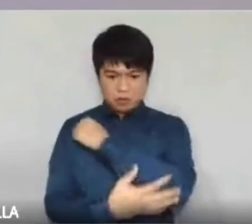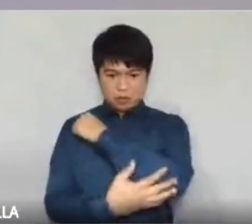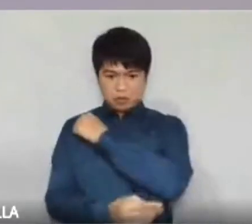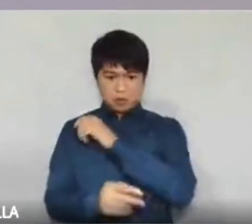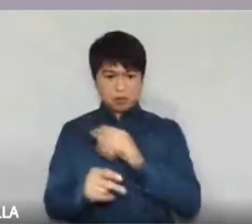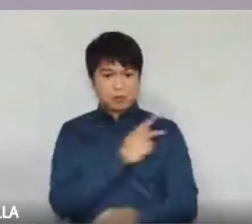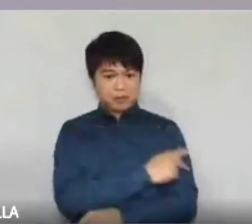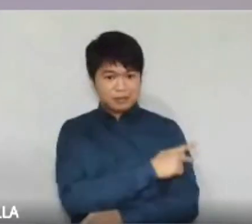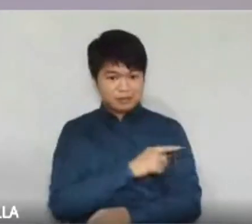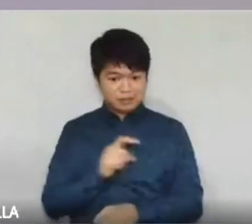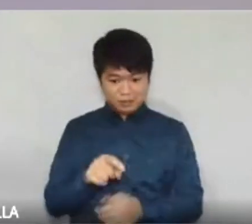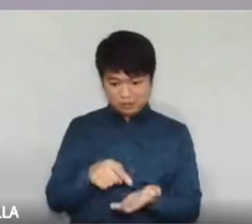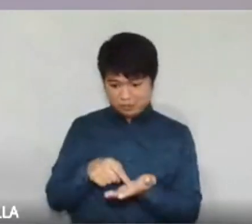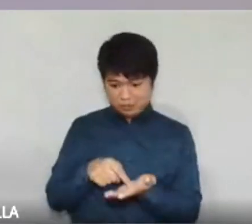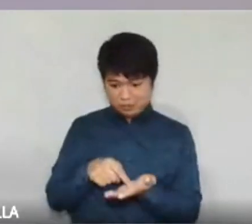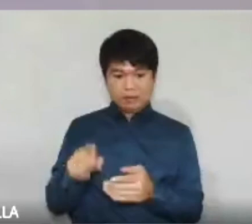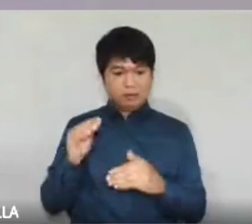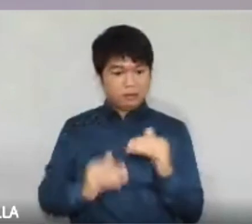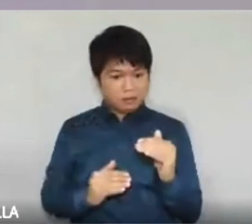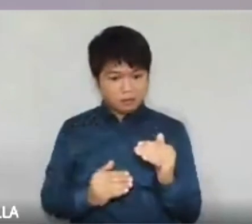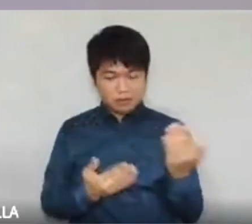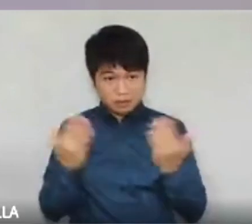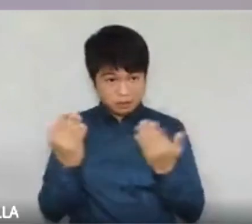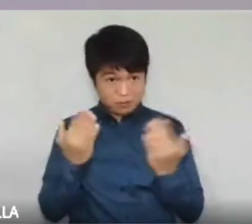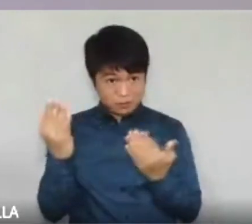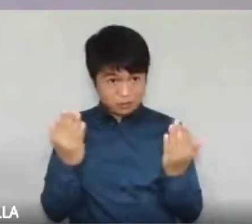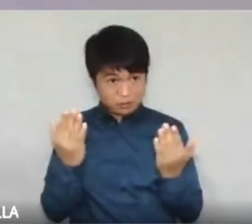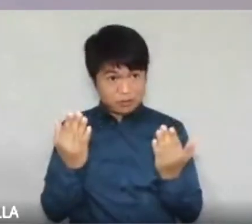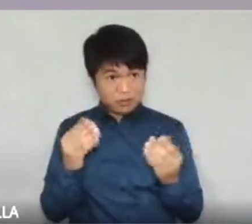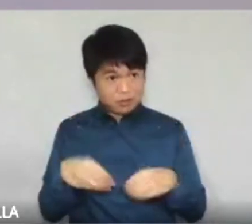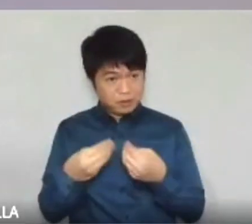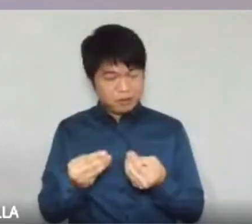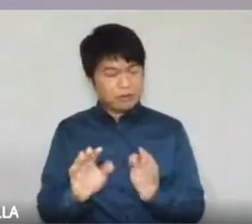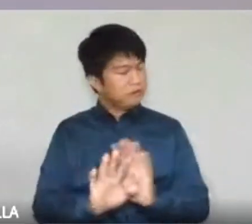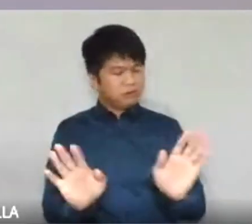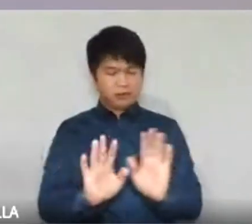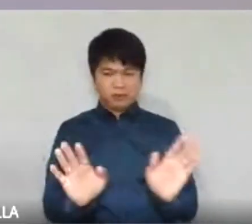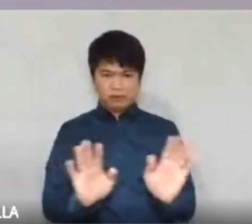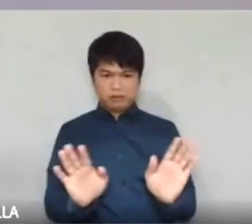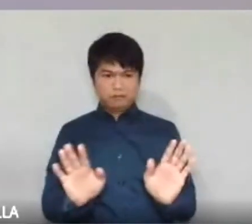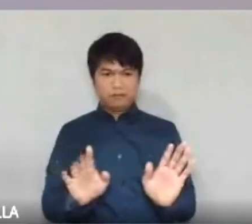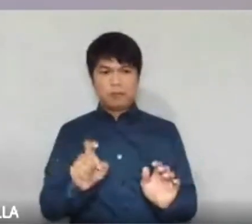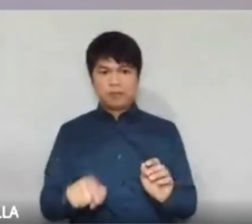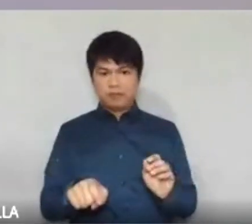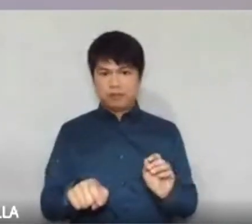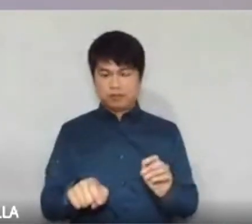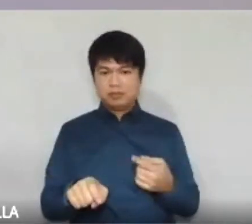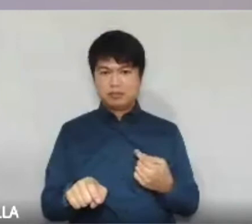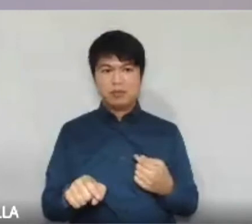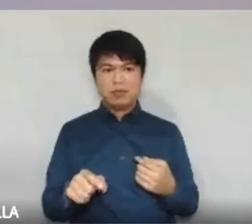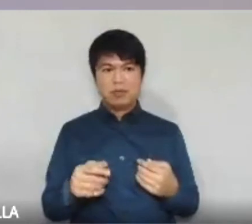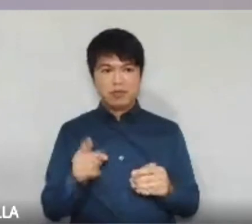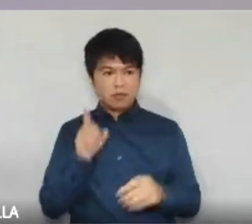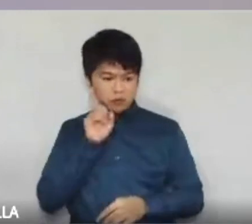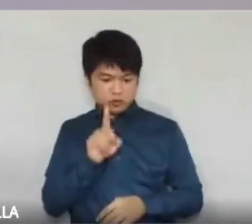more than what the services provided. Hindi rin pwede yung ganun, no? So dapat meron talagang maayos na